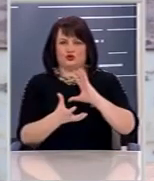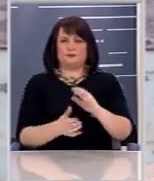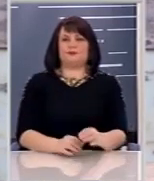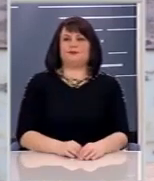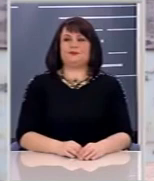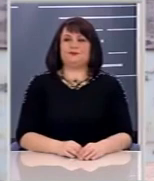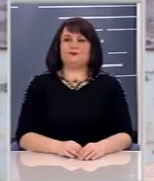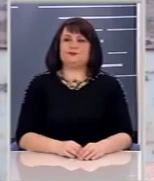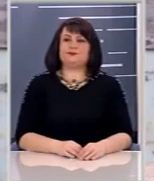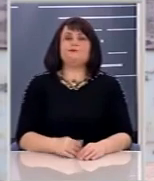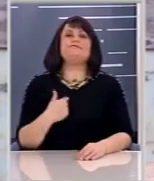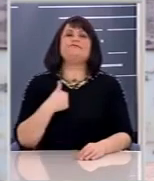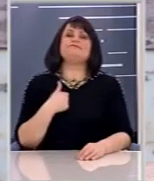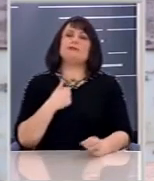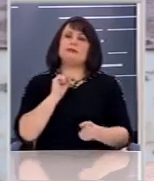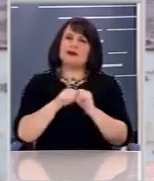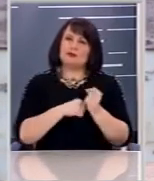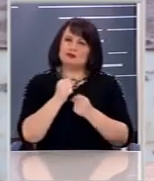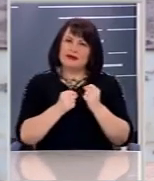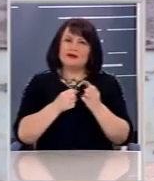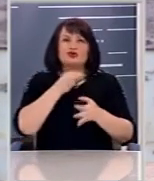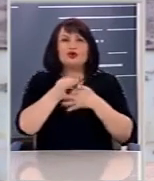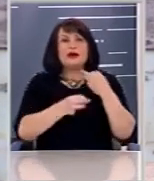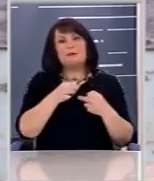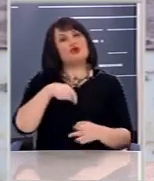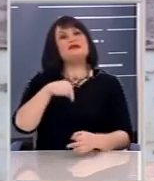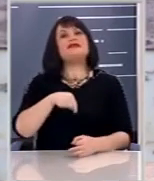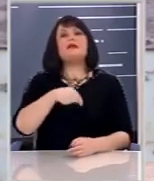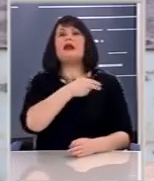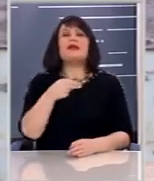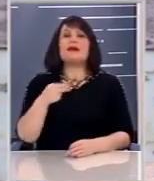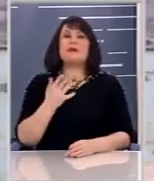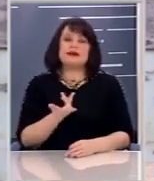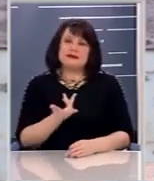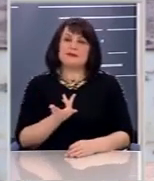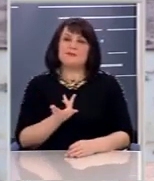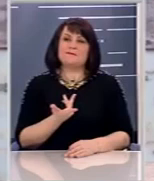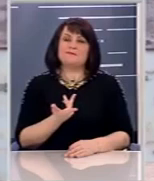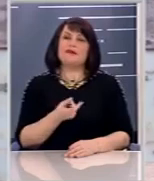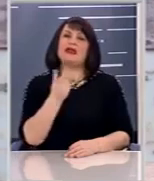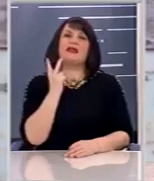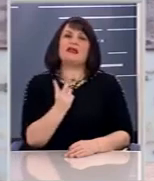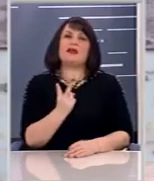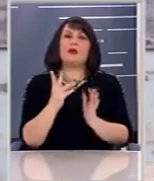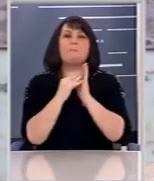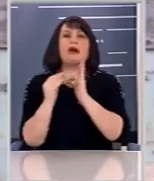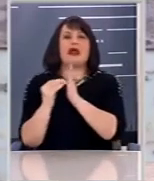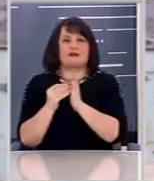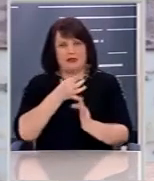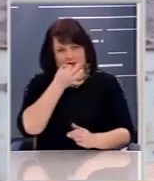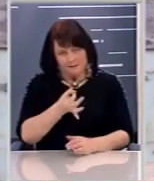Θα προσπαθήσω να μιλήσω για το σημερινό μας θέμα μέσα από δύο